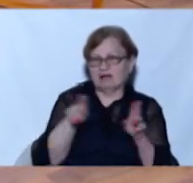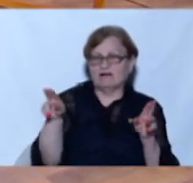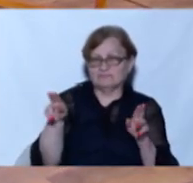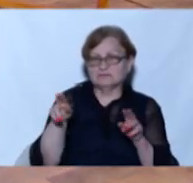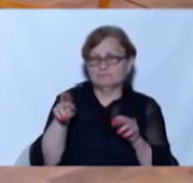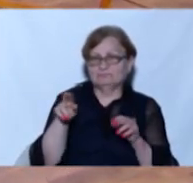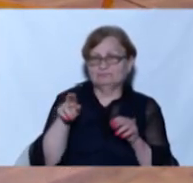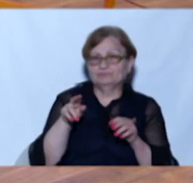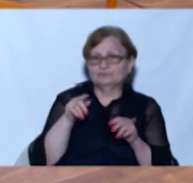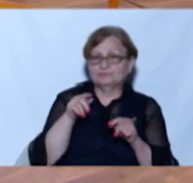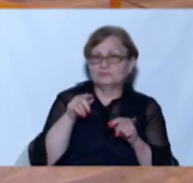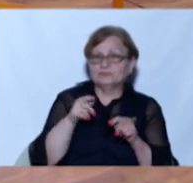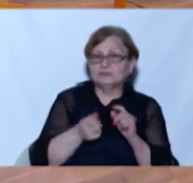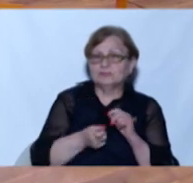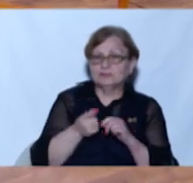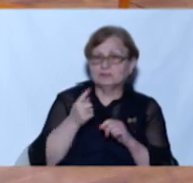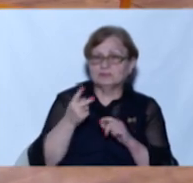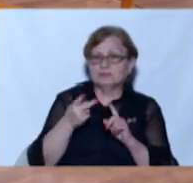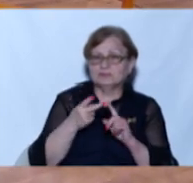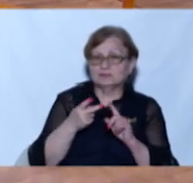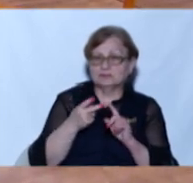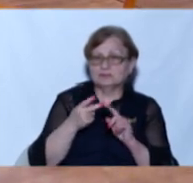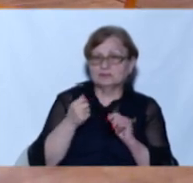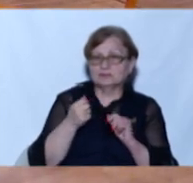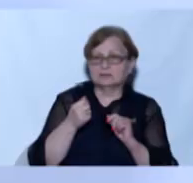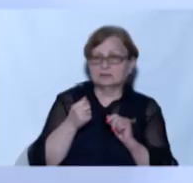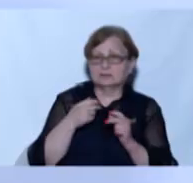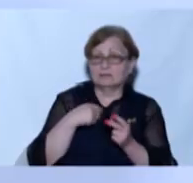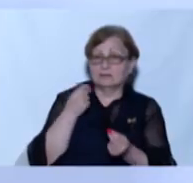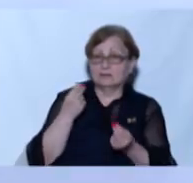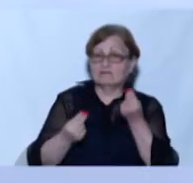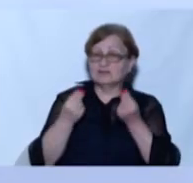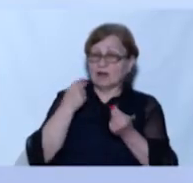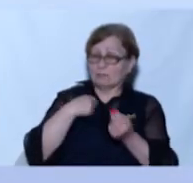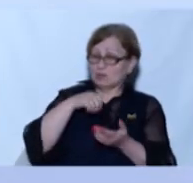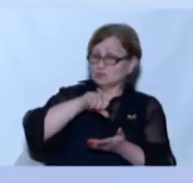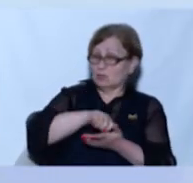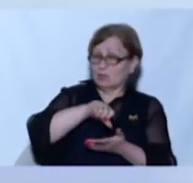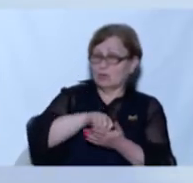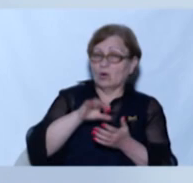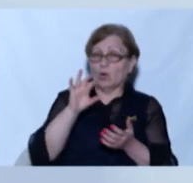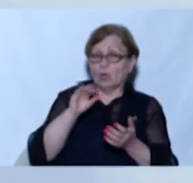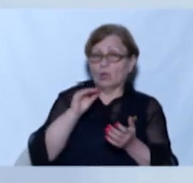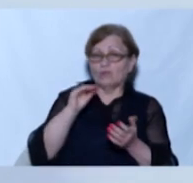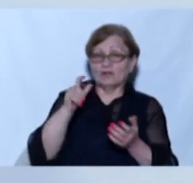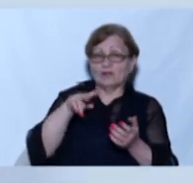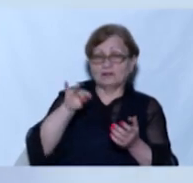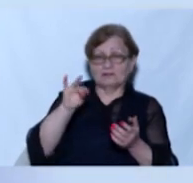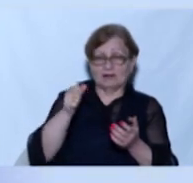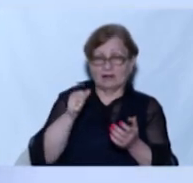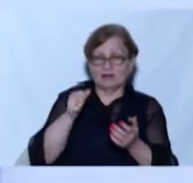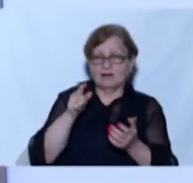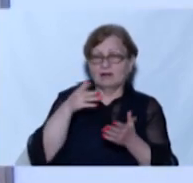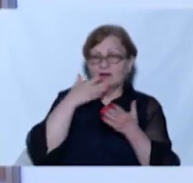ხომ? და აი მეორე პასაჟი, ვითამაშო ოფელია. და არ შეიძლება ამ დროს